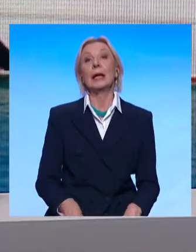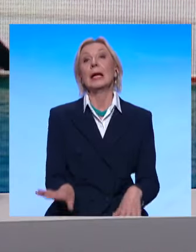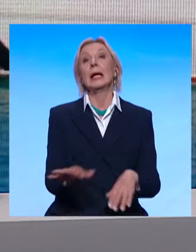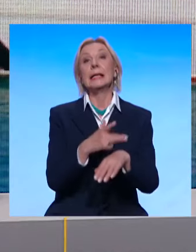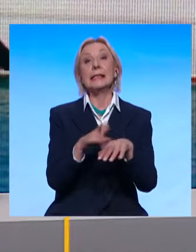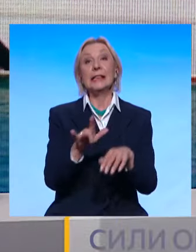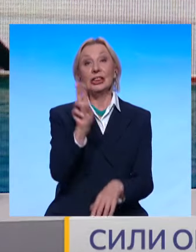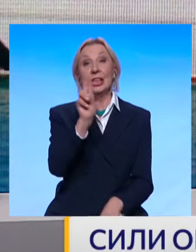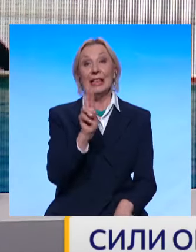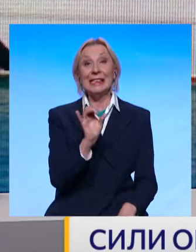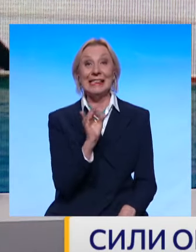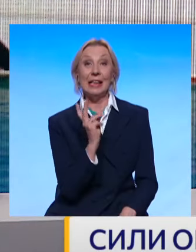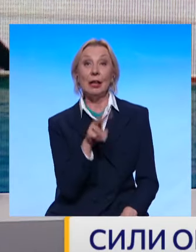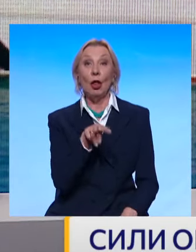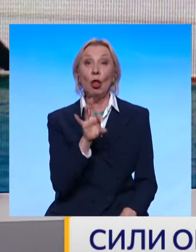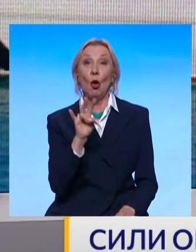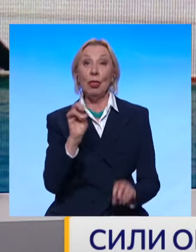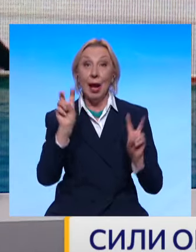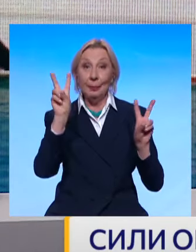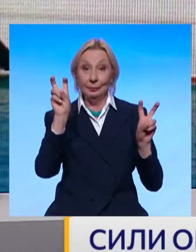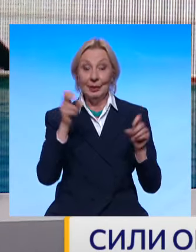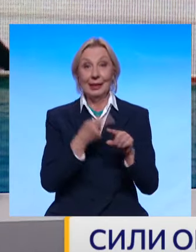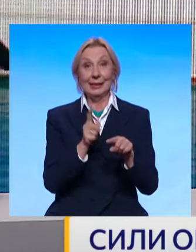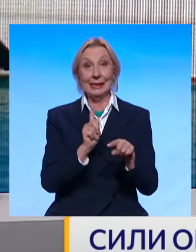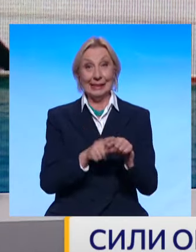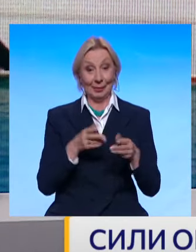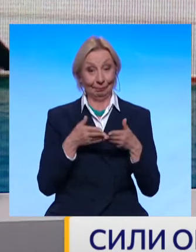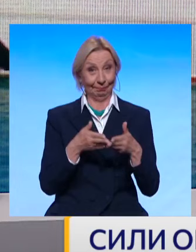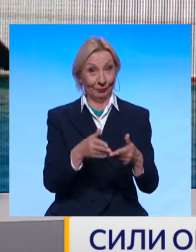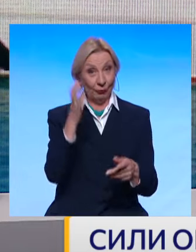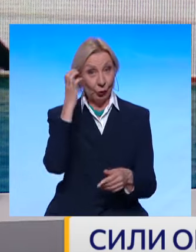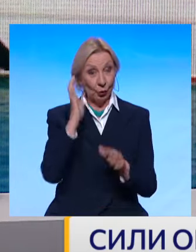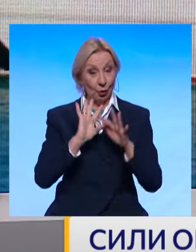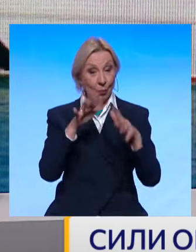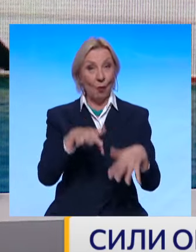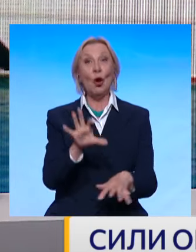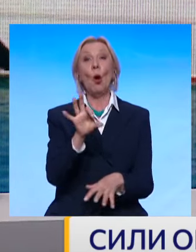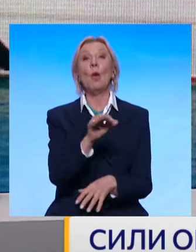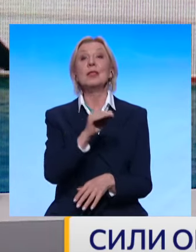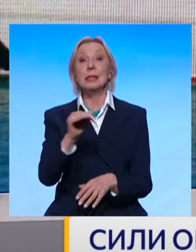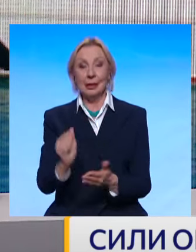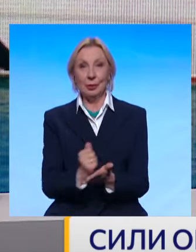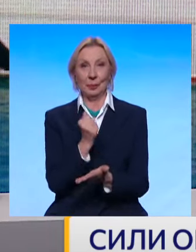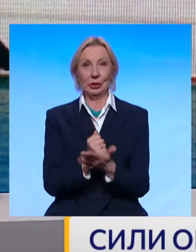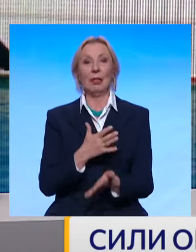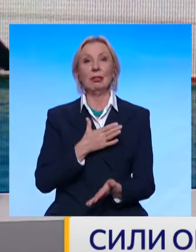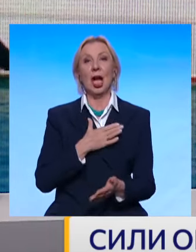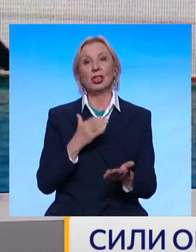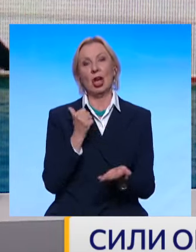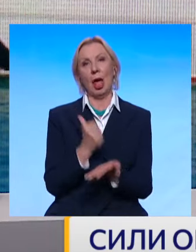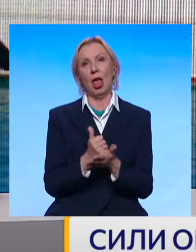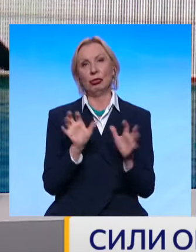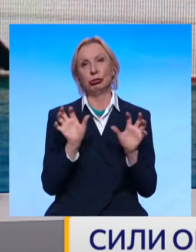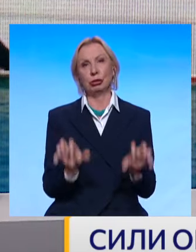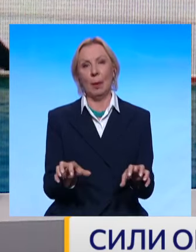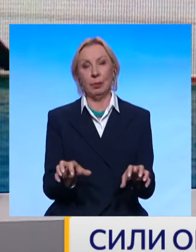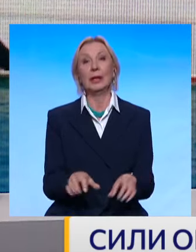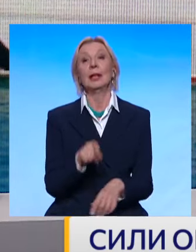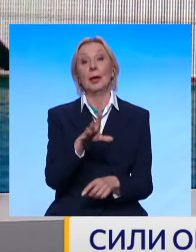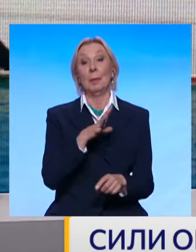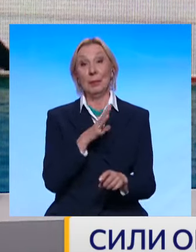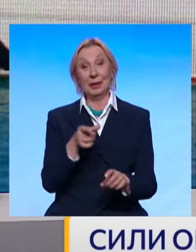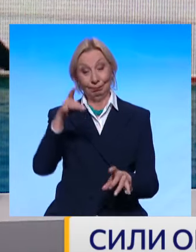Знищення «Циклона» – останнього російського носія калібрів у Чорному морі – офіційно підтверджує наш Генштаб. «Циклон» був